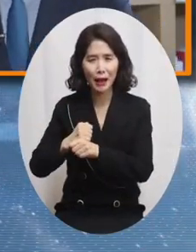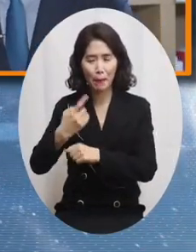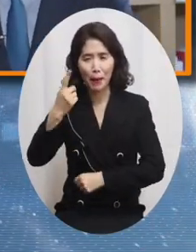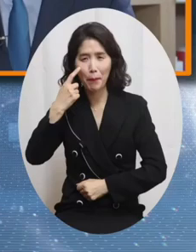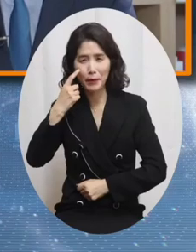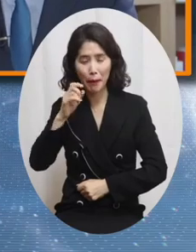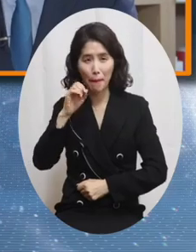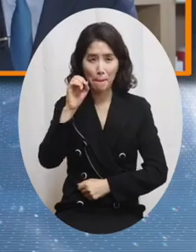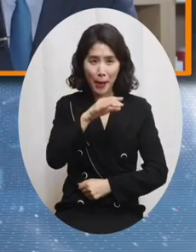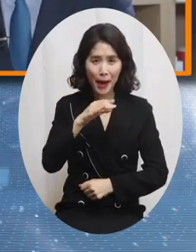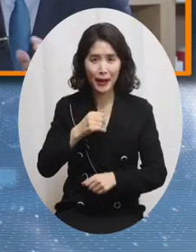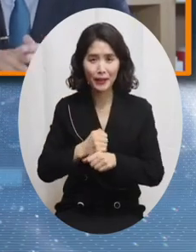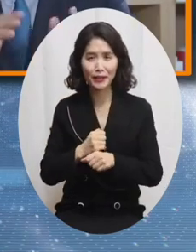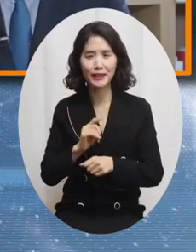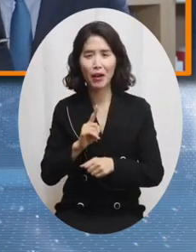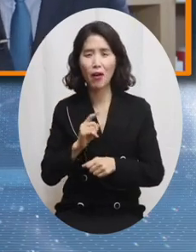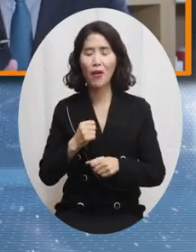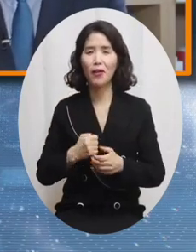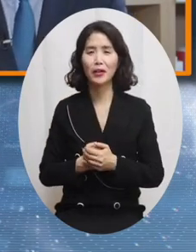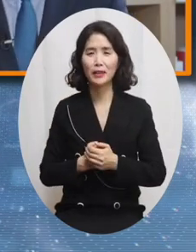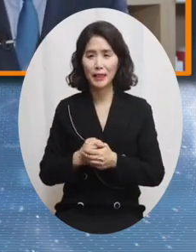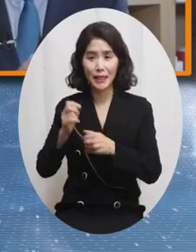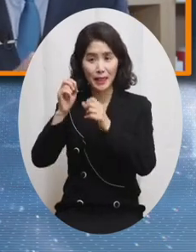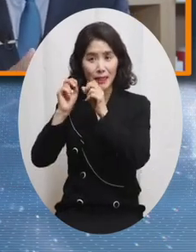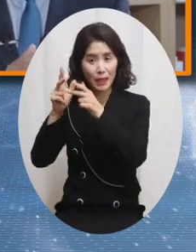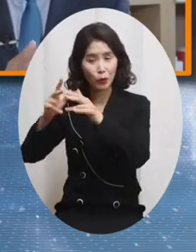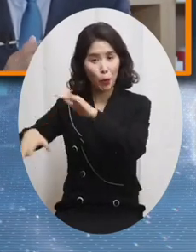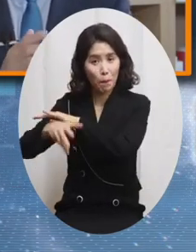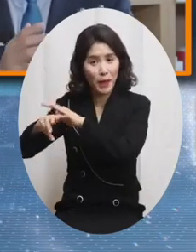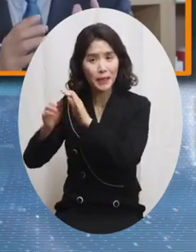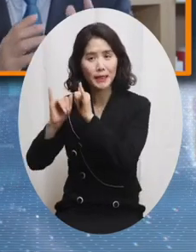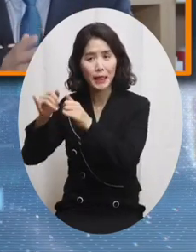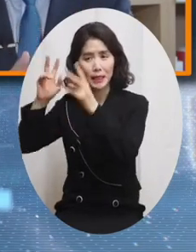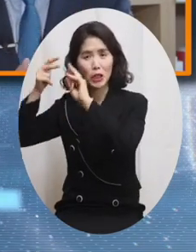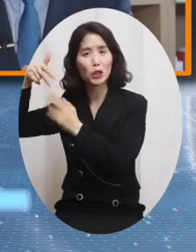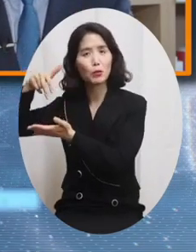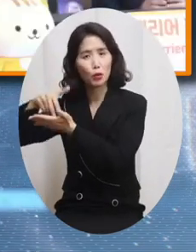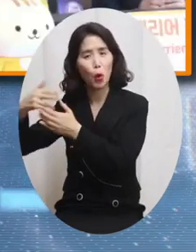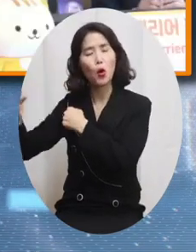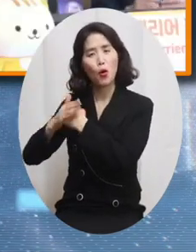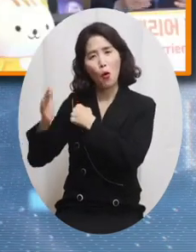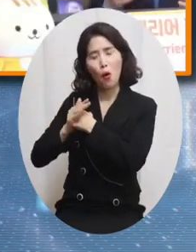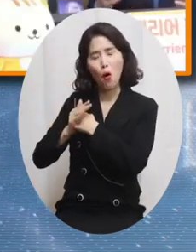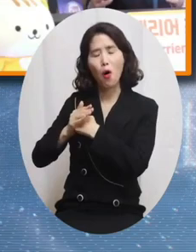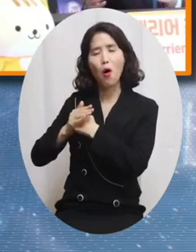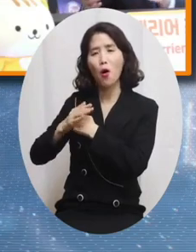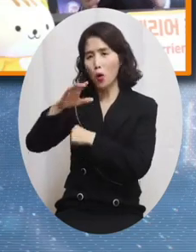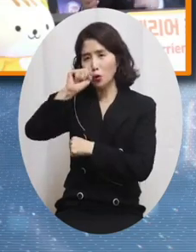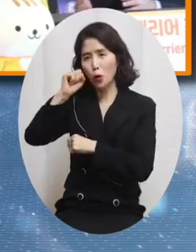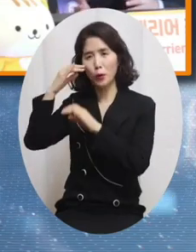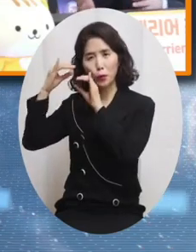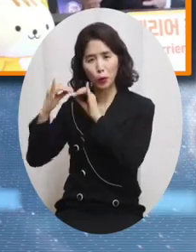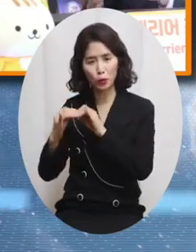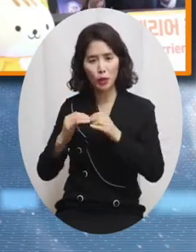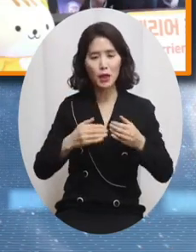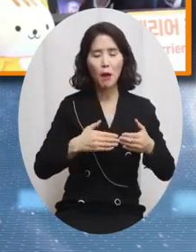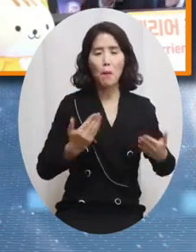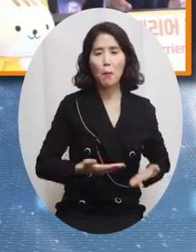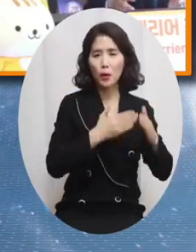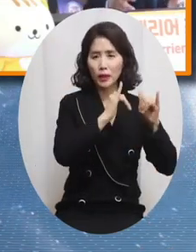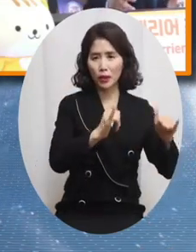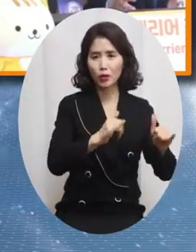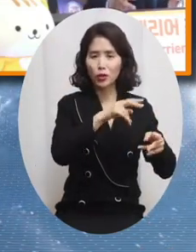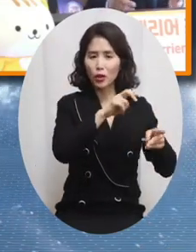얘기를 했더니, 이거 세탁소 운영하시는 분들도 해주시고, 그 다음에 시민단체가 또